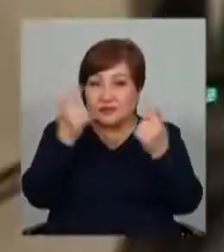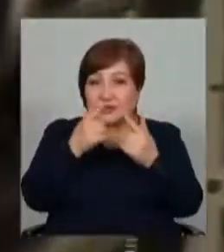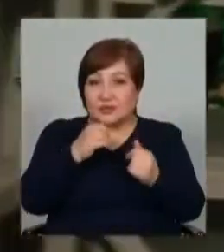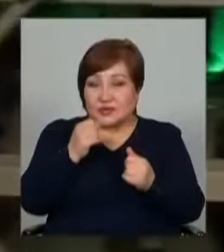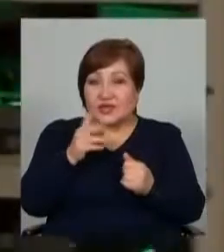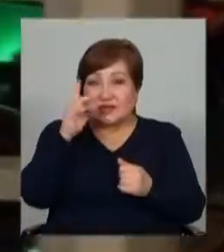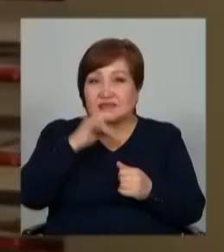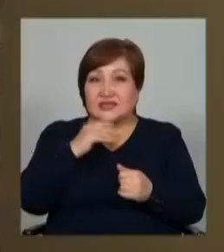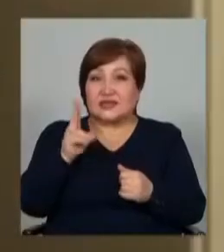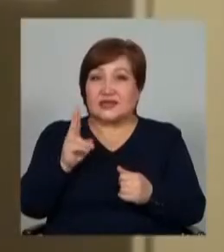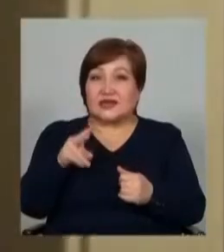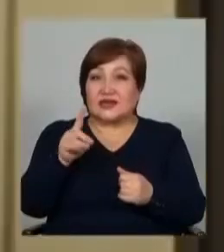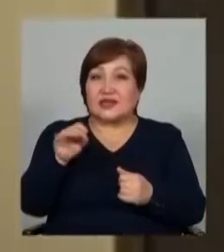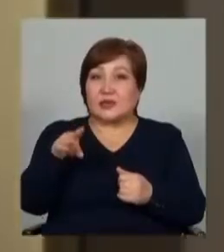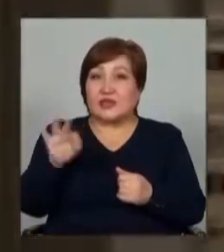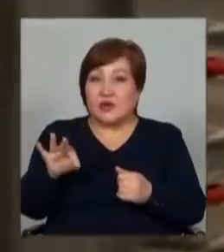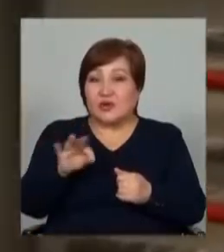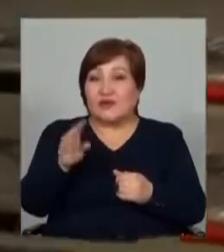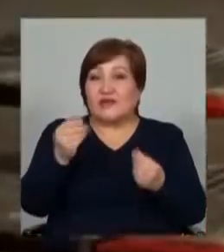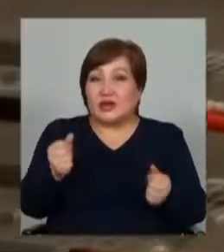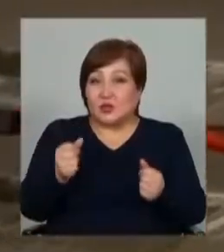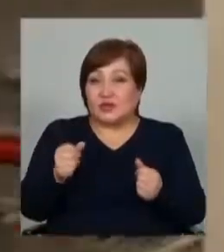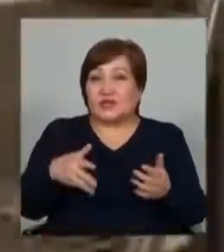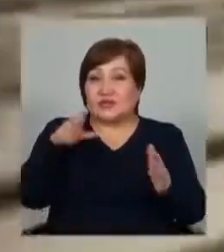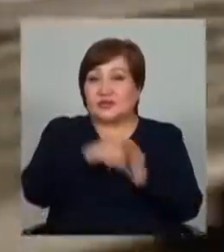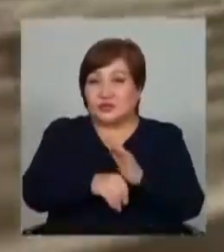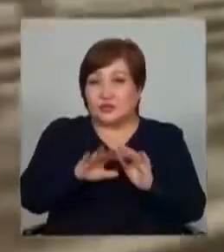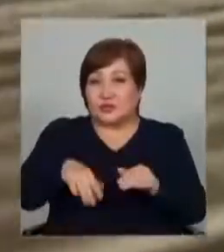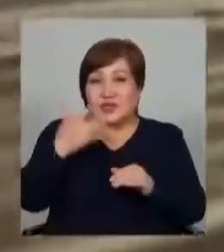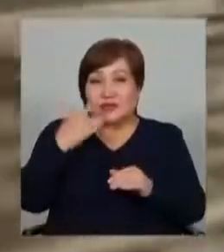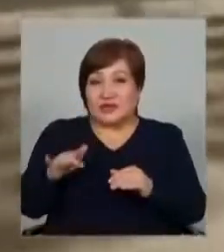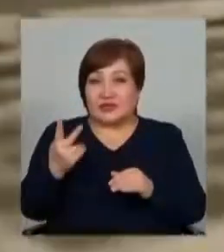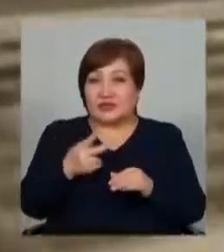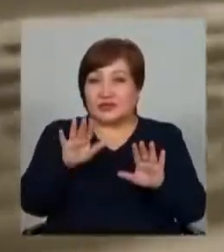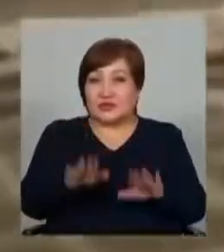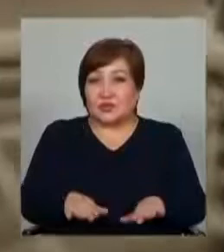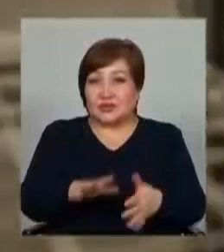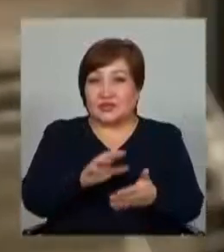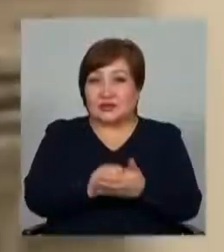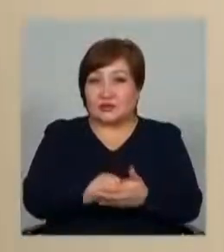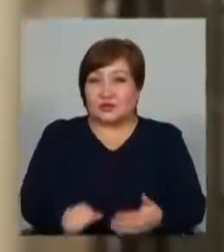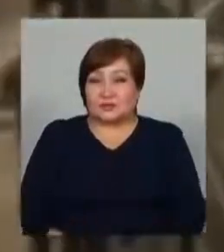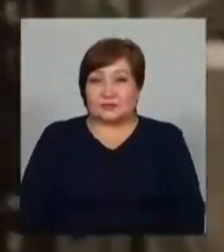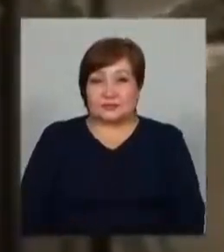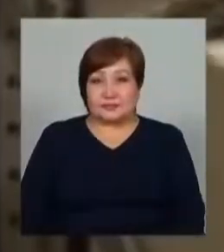криптовалюта өндіруден әлемде Америка Құрама Штатынан кейінгі 2 орында тұр. Аяулым Көлжігіт, Алматы телеарнасы.